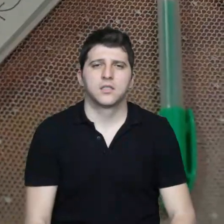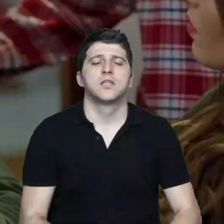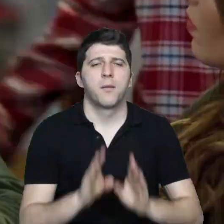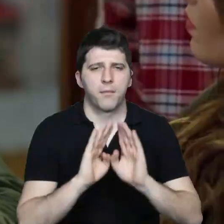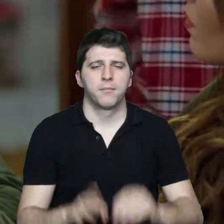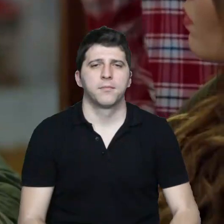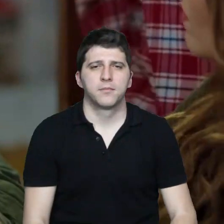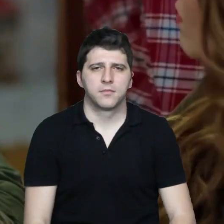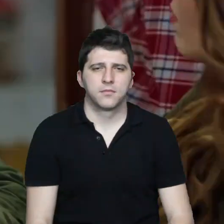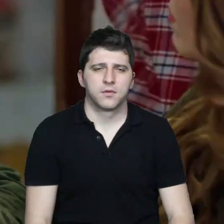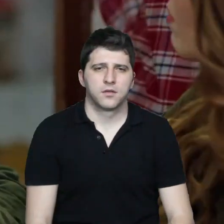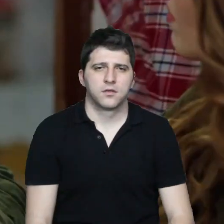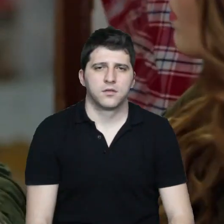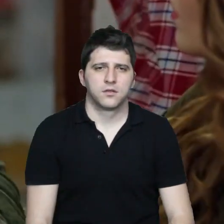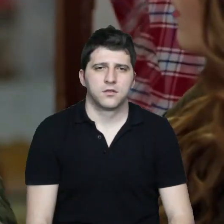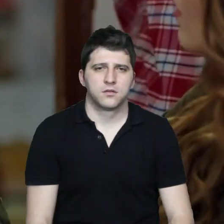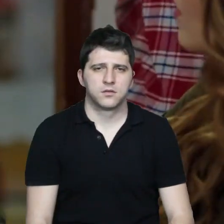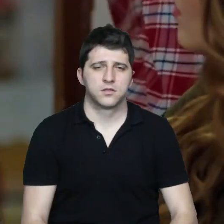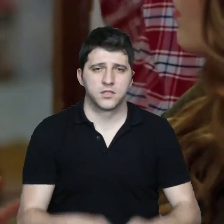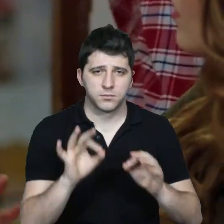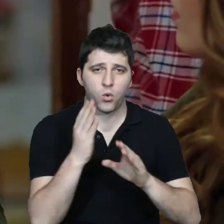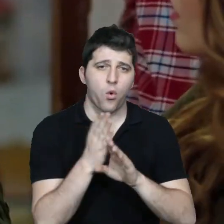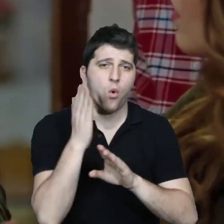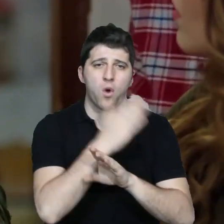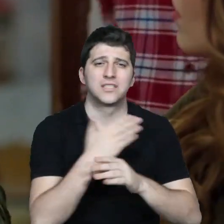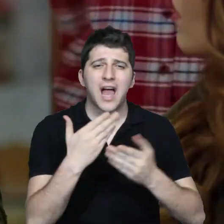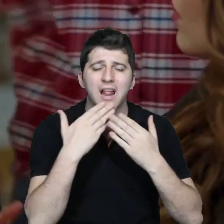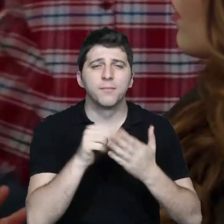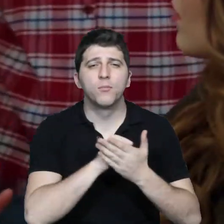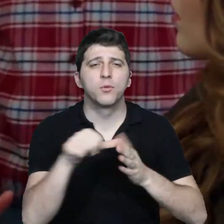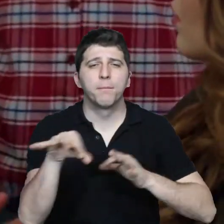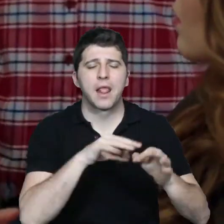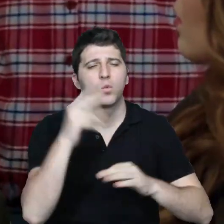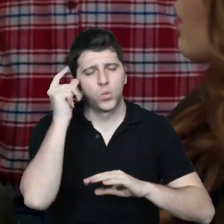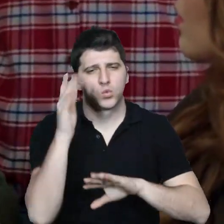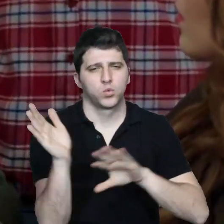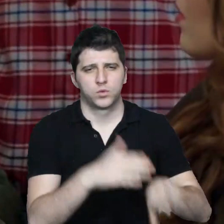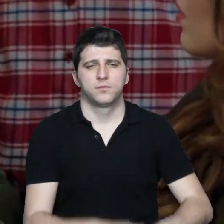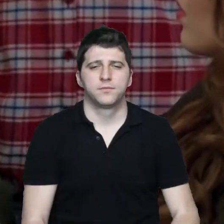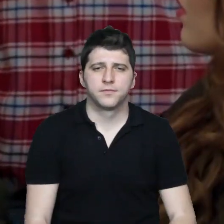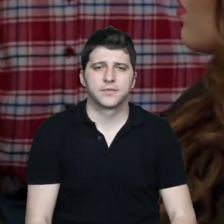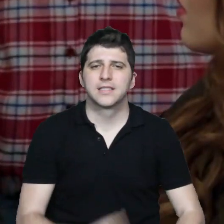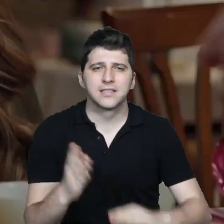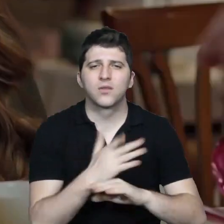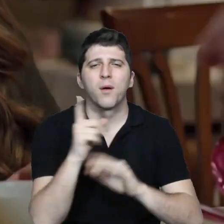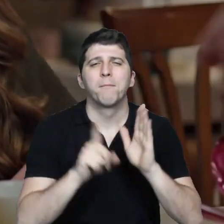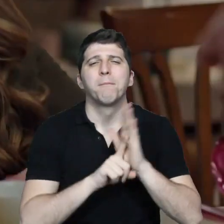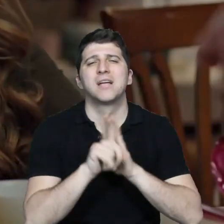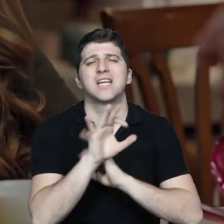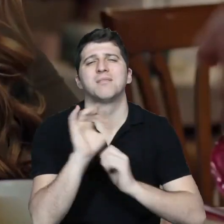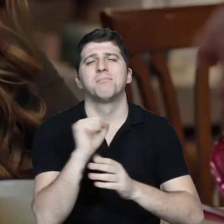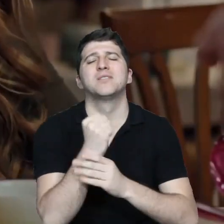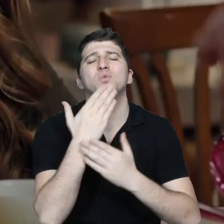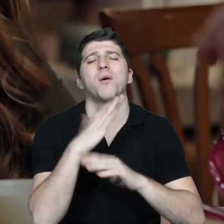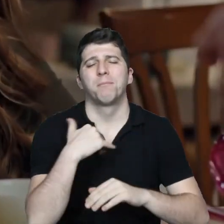İçinde salgın hastalık, hakim gibi kelimeler geçiyor. Şimdi daha önce size anlatılan bütün planları bir unutun. Çünkü o beceriksizlerin bir şey yapamayacağını